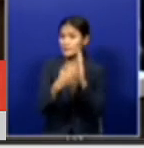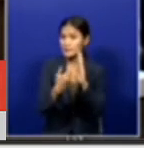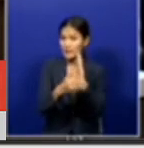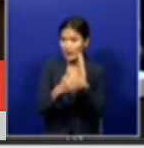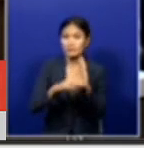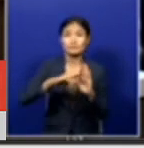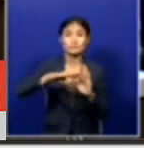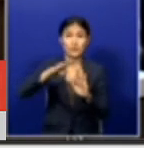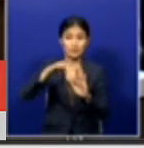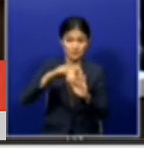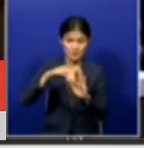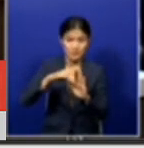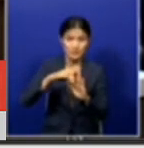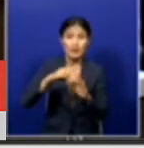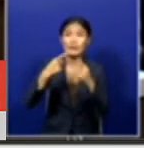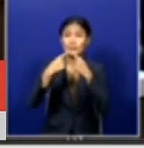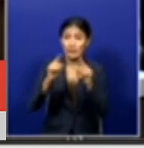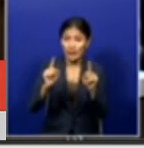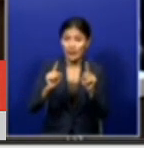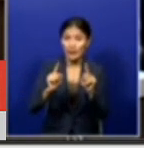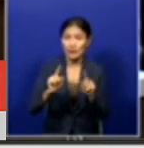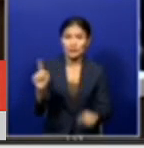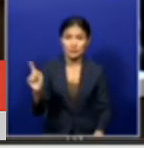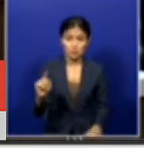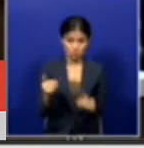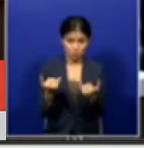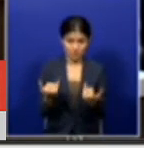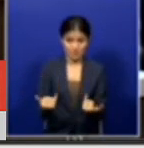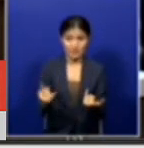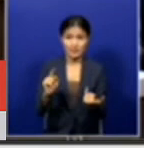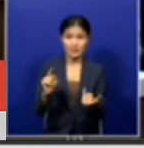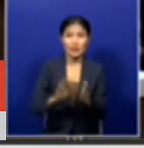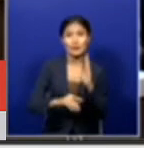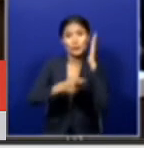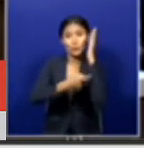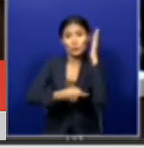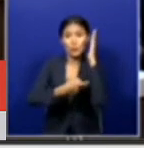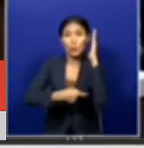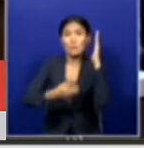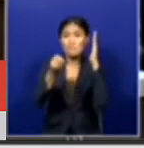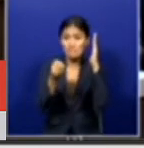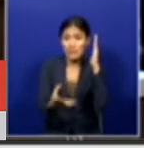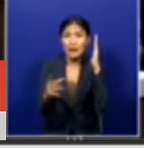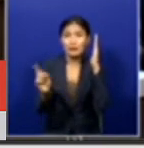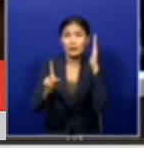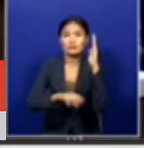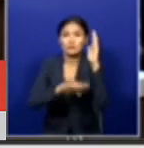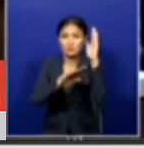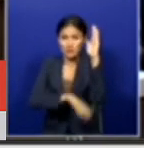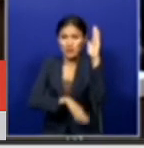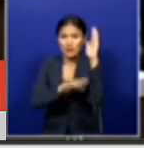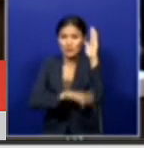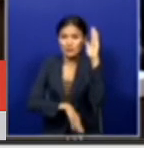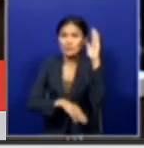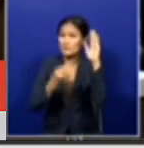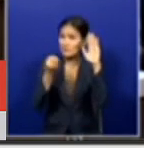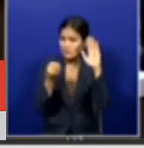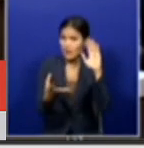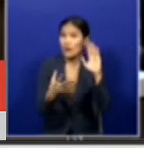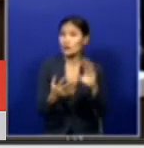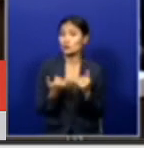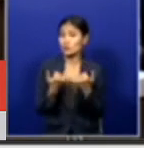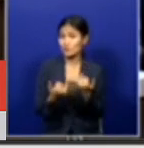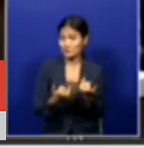าคเหนือแต่ส่วนใหญ่แล้วอยู่ที่ภาคใต้ของท่านประธานรวมแล้วทั้งประเท